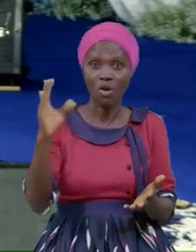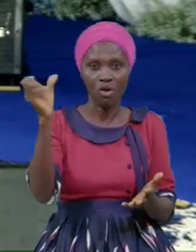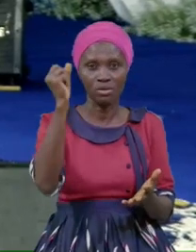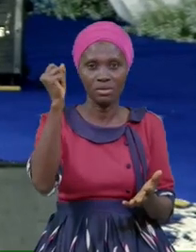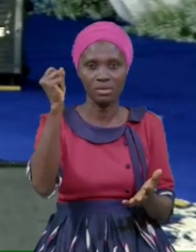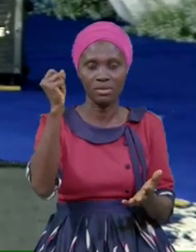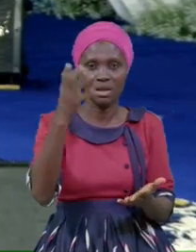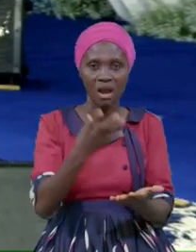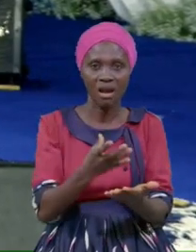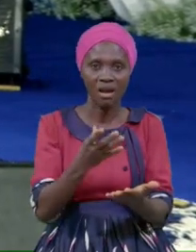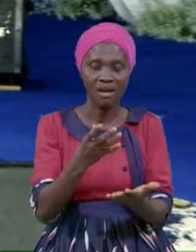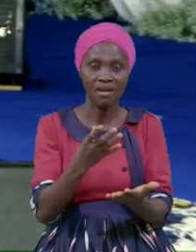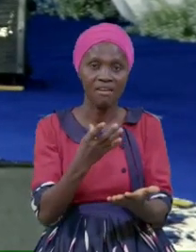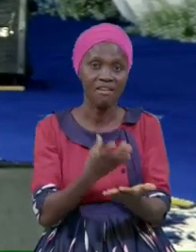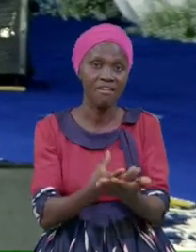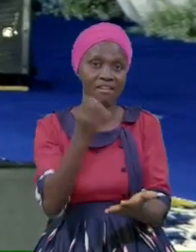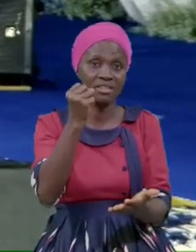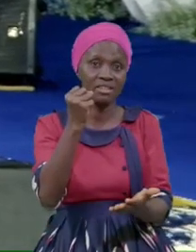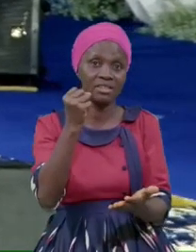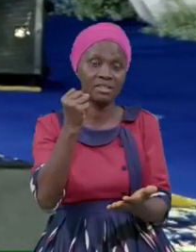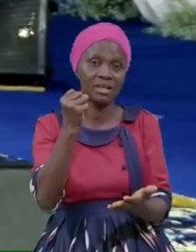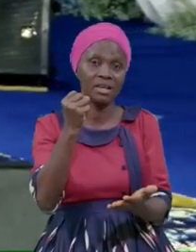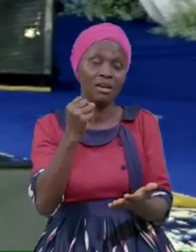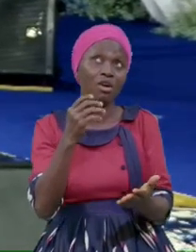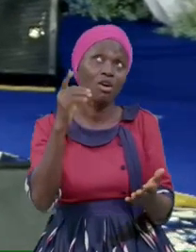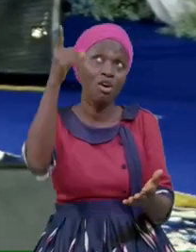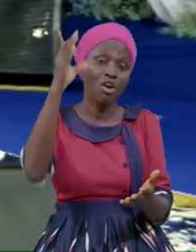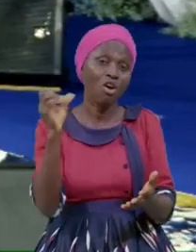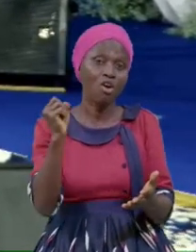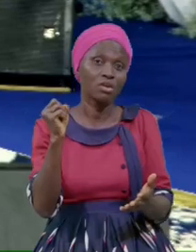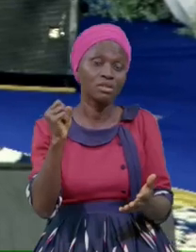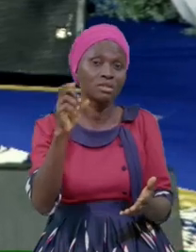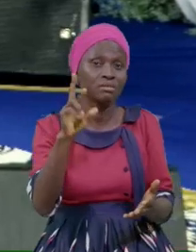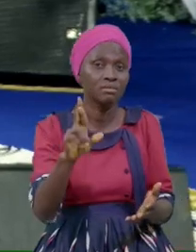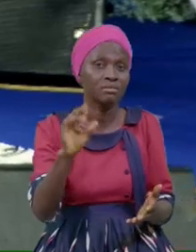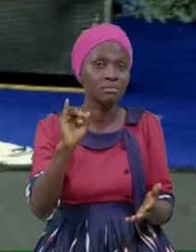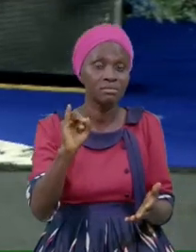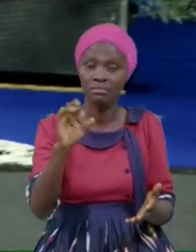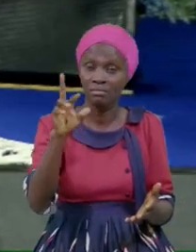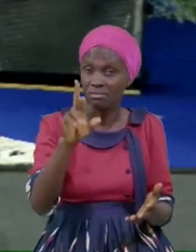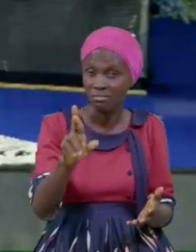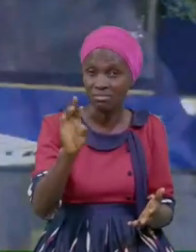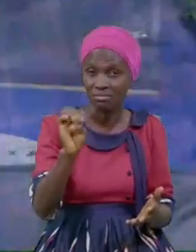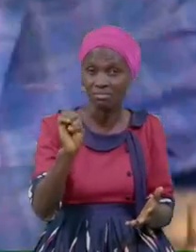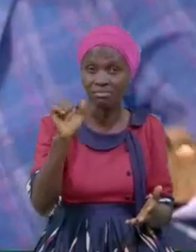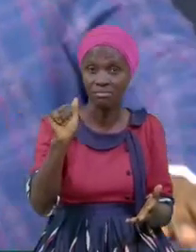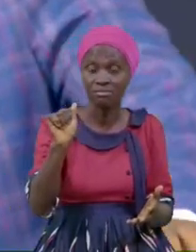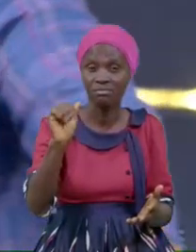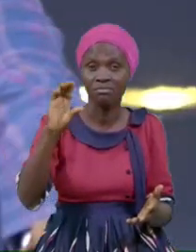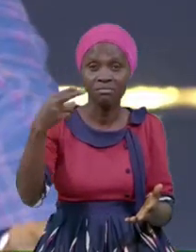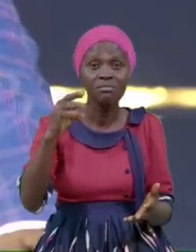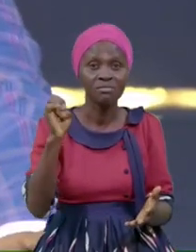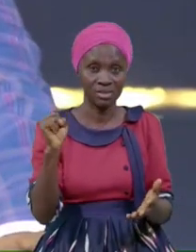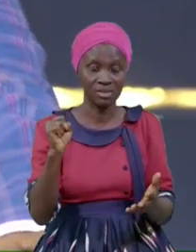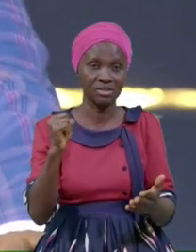Les richesses de Dieu aux dépens de Christ. Voilà pourquoi nous disons qu'il a